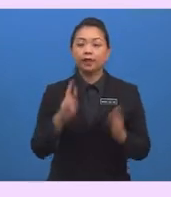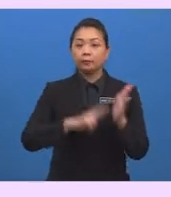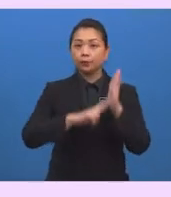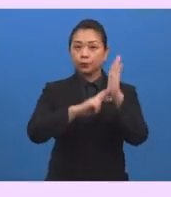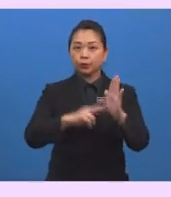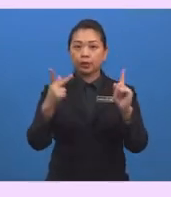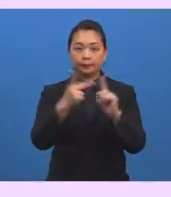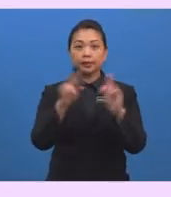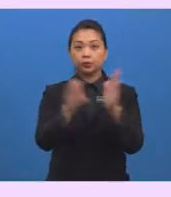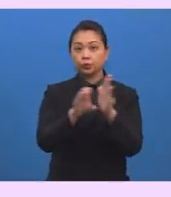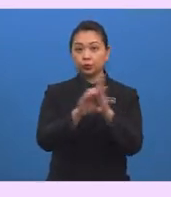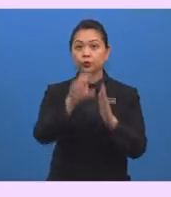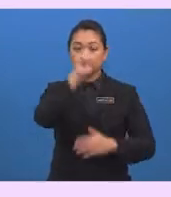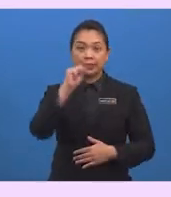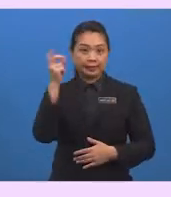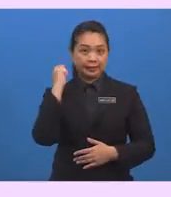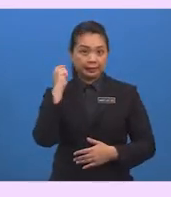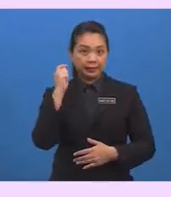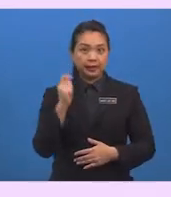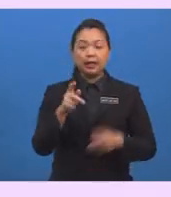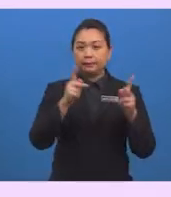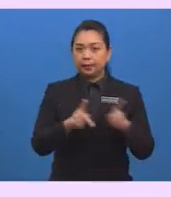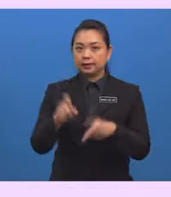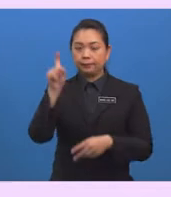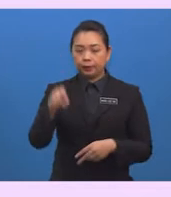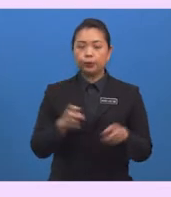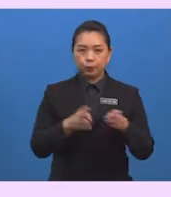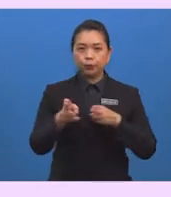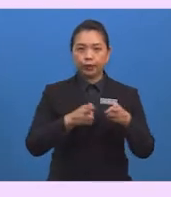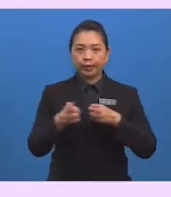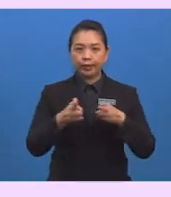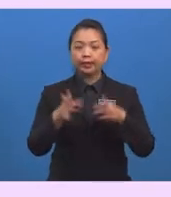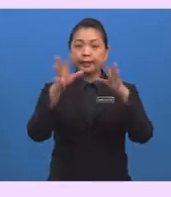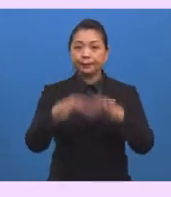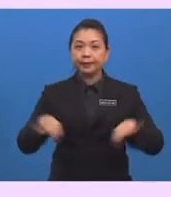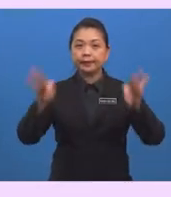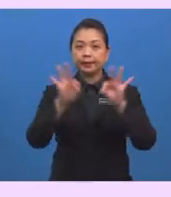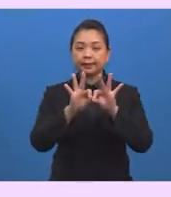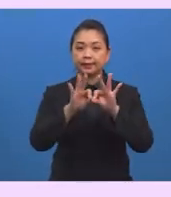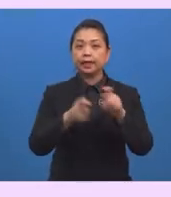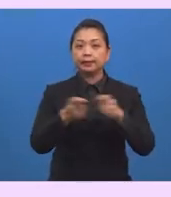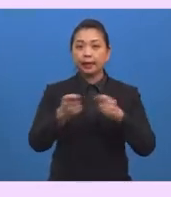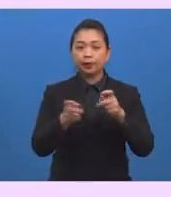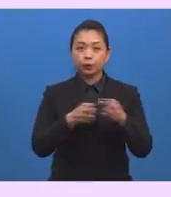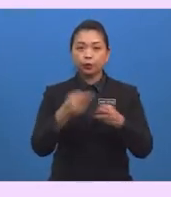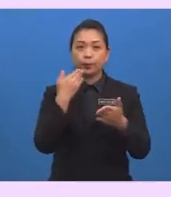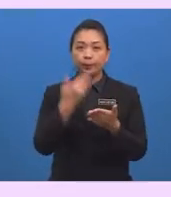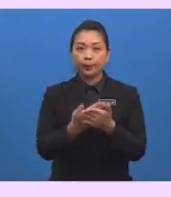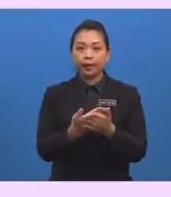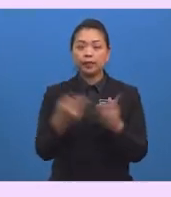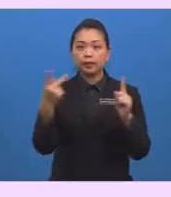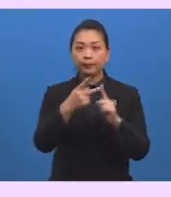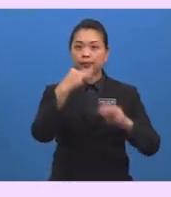Merujuk kepada contoh soalan ini, pelajar perlu menghuraikan kepentingan tadbir urus baik